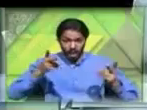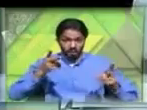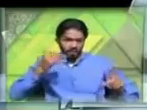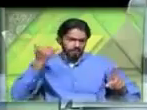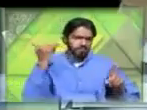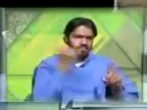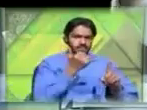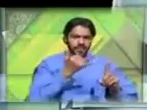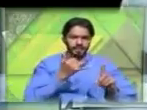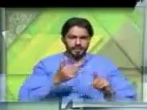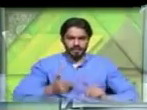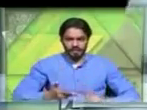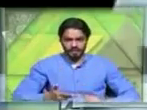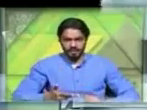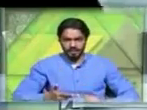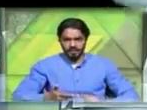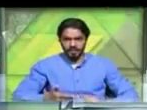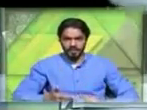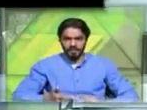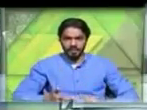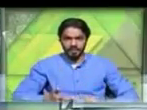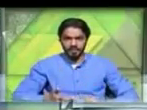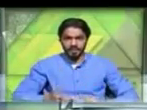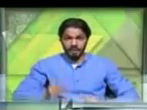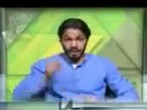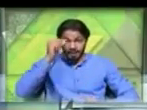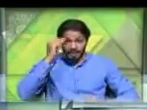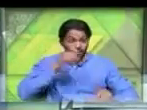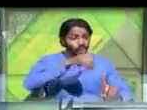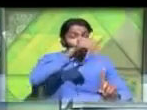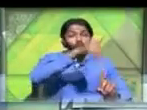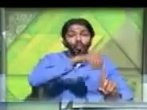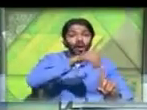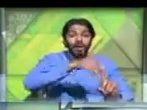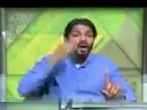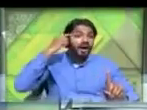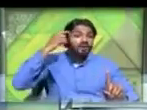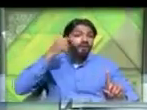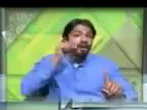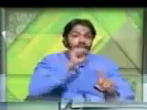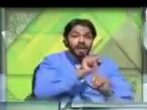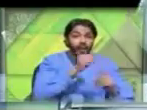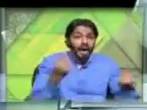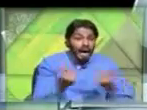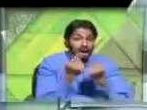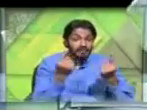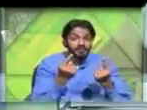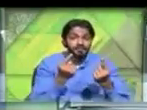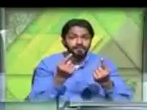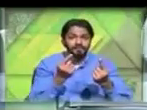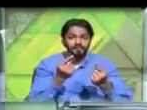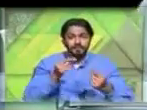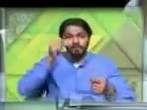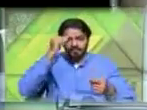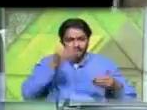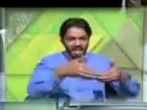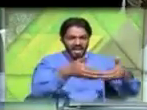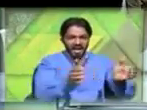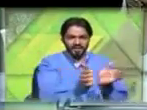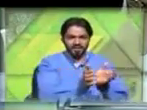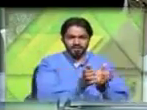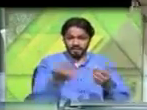مجتهدا معذورا لا يغضب الله عليه. جميل. ويرضون عمن